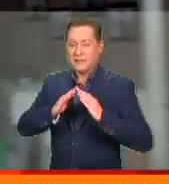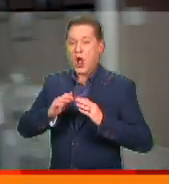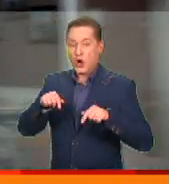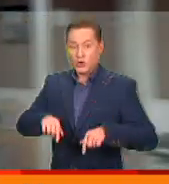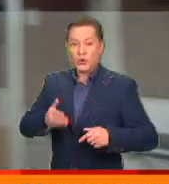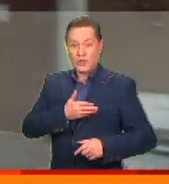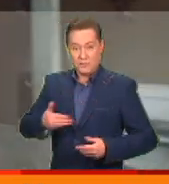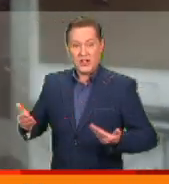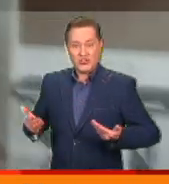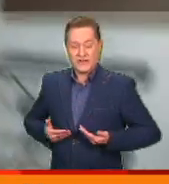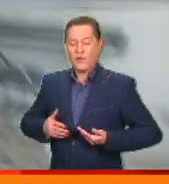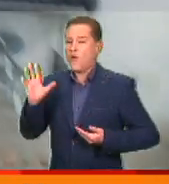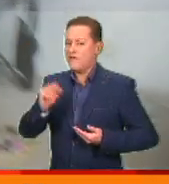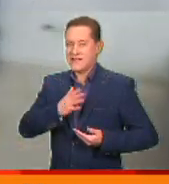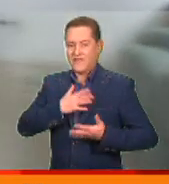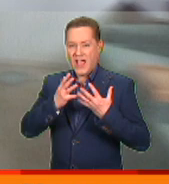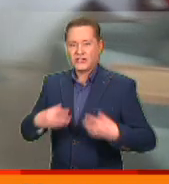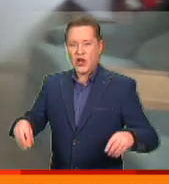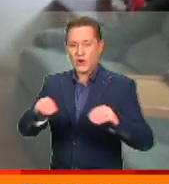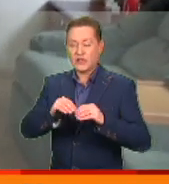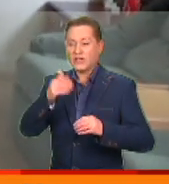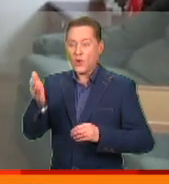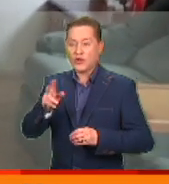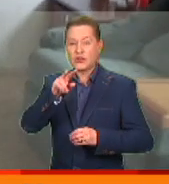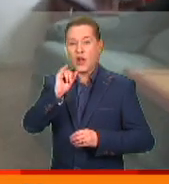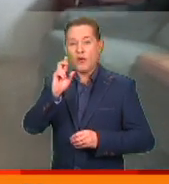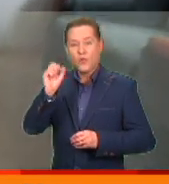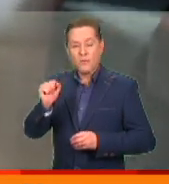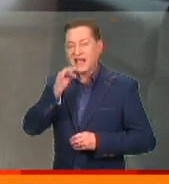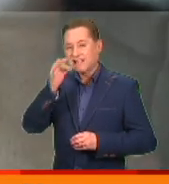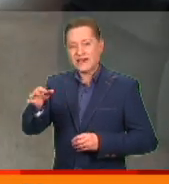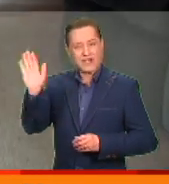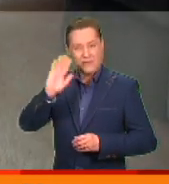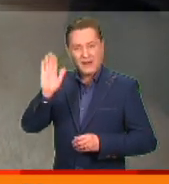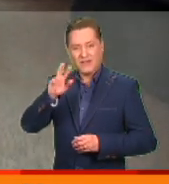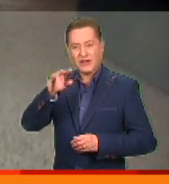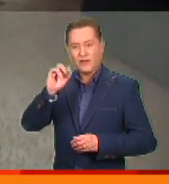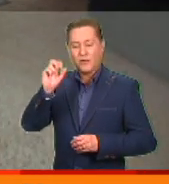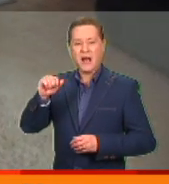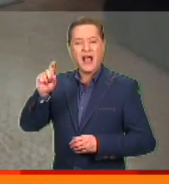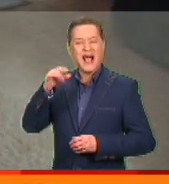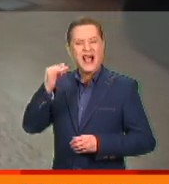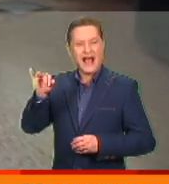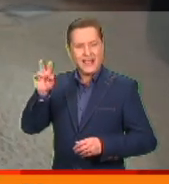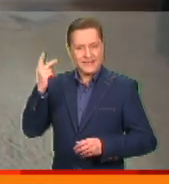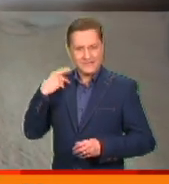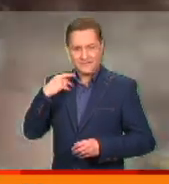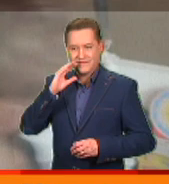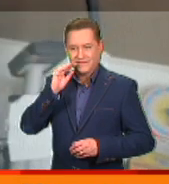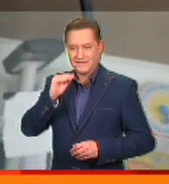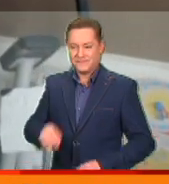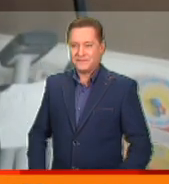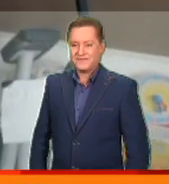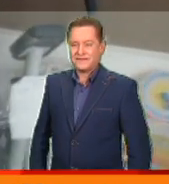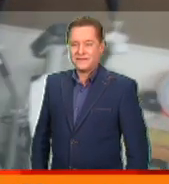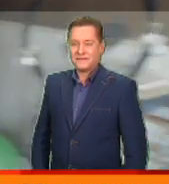ми і живемо. Уся наша родина. Ось Люба. Скажи привіт, Любо. Say hi, Luba. Hi. Привіт. Hi.